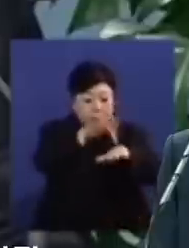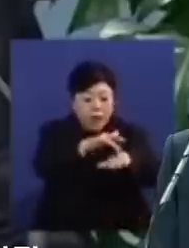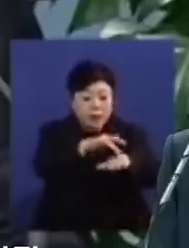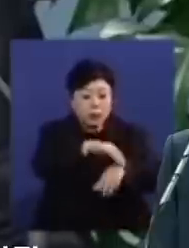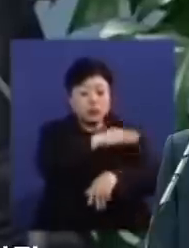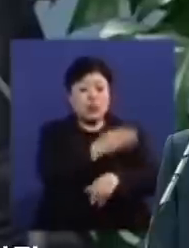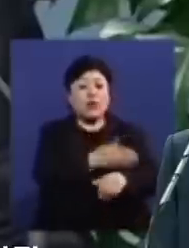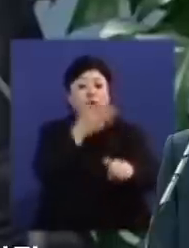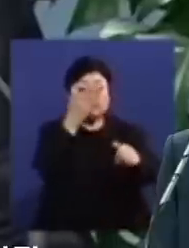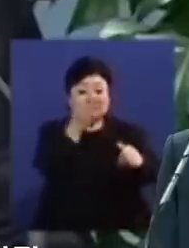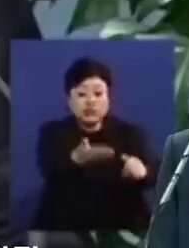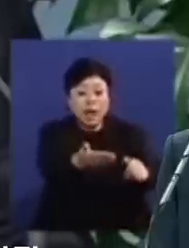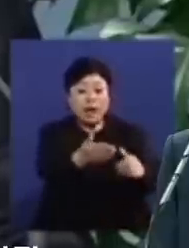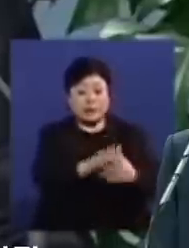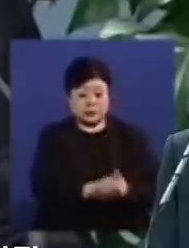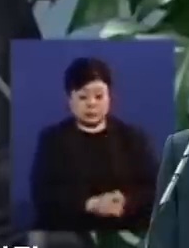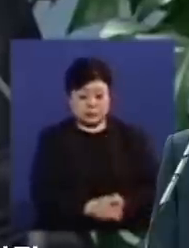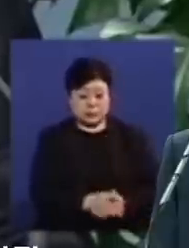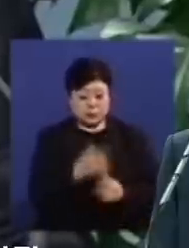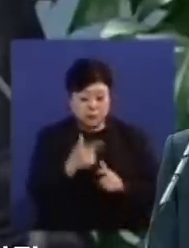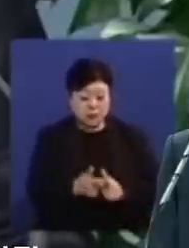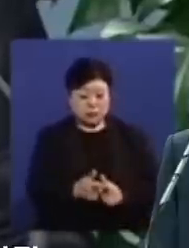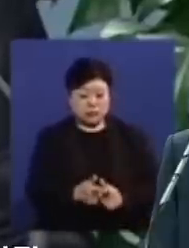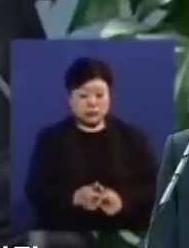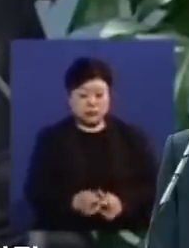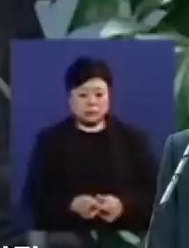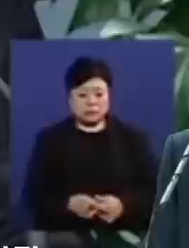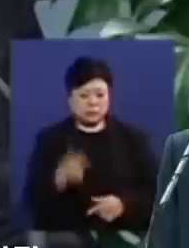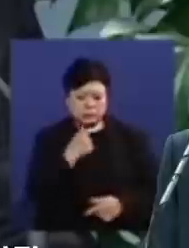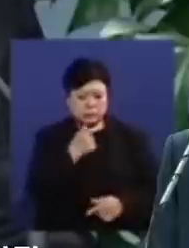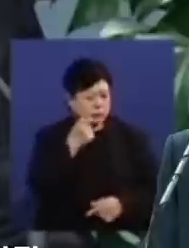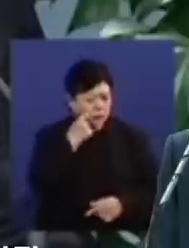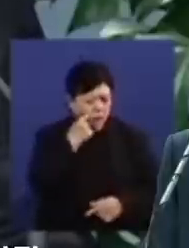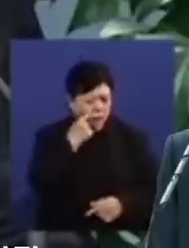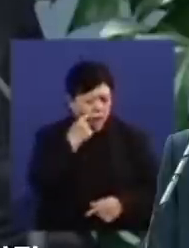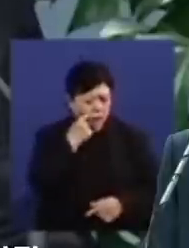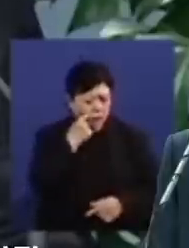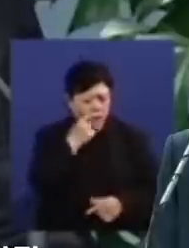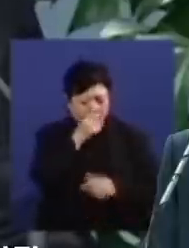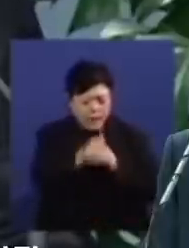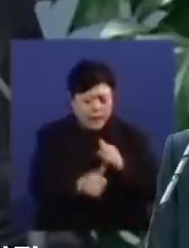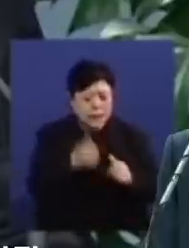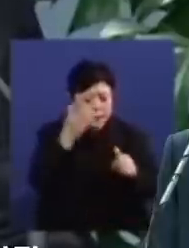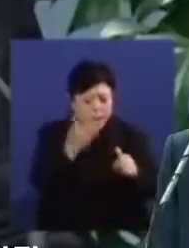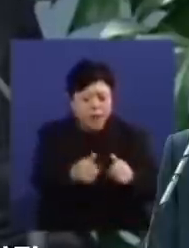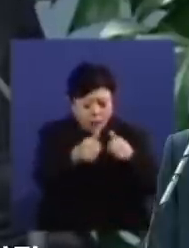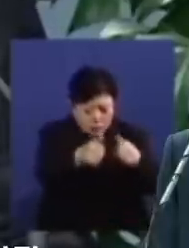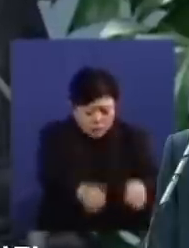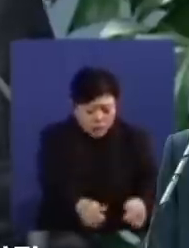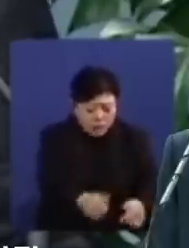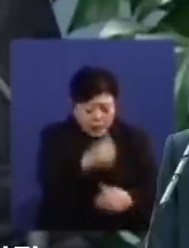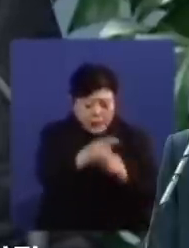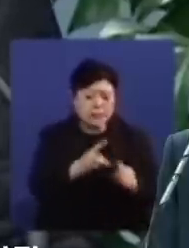권력을 다 주겠다고 한데도 불구하고 예수님이 단호하게 거부했습니다. 주 너희 하나님께 절하고 그만